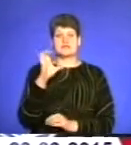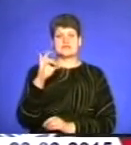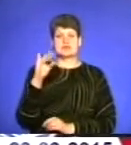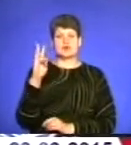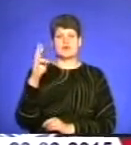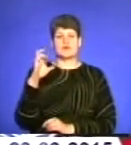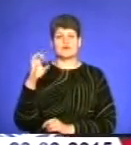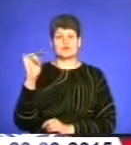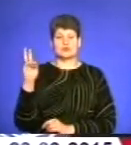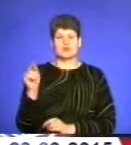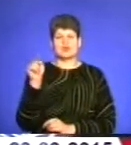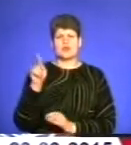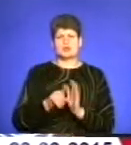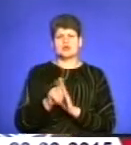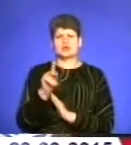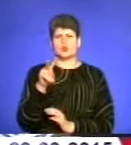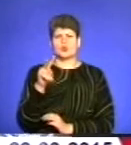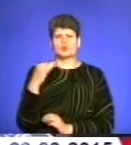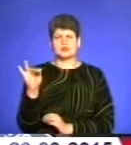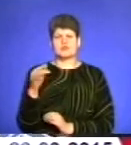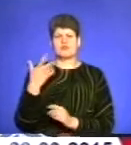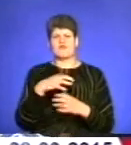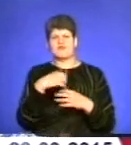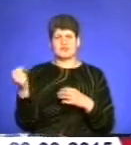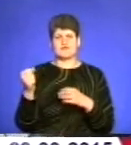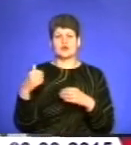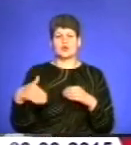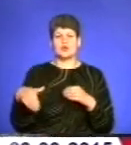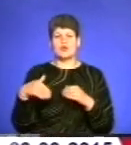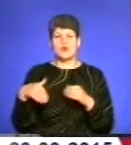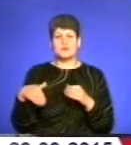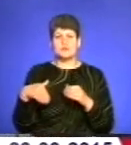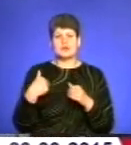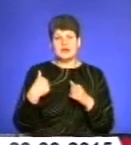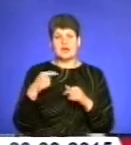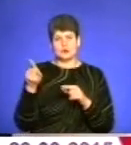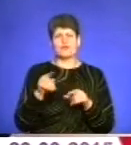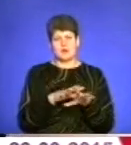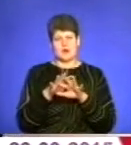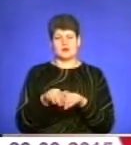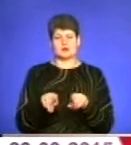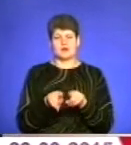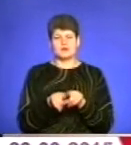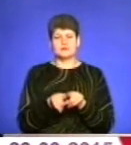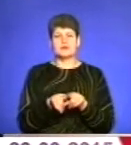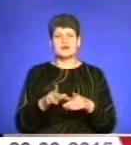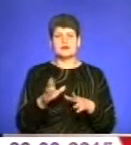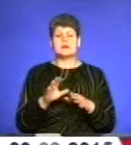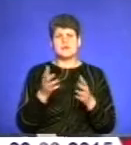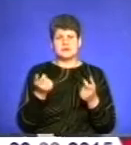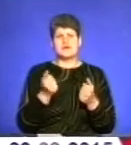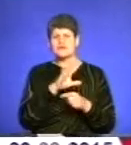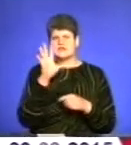хлопчина, його на початку лютого відірвало ногу. Його давай такого, я і йому перерахую. Я призиваю всіх підприємців